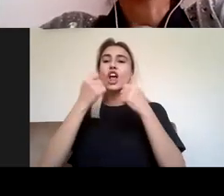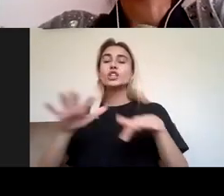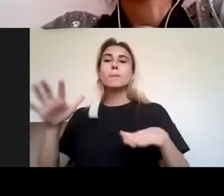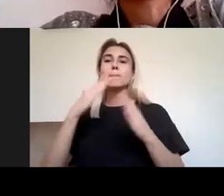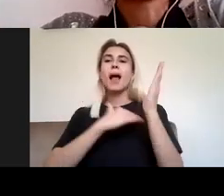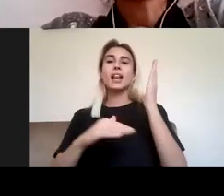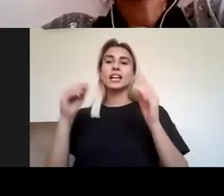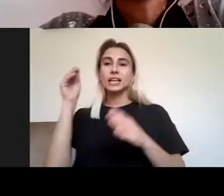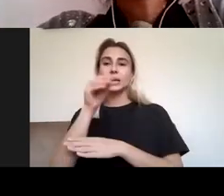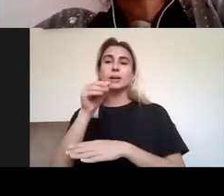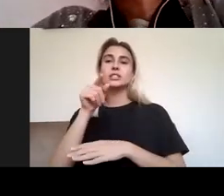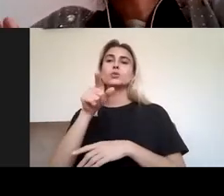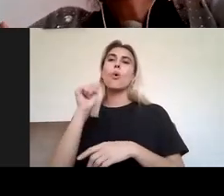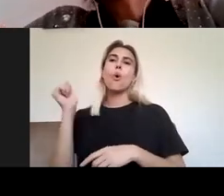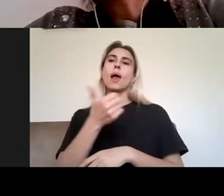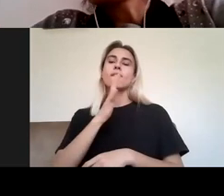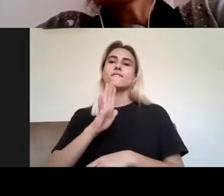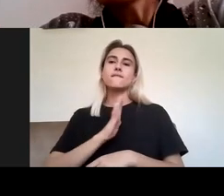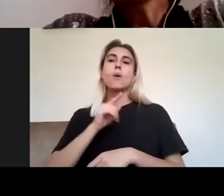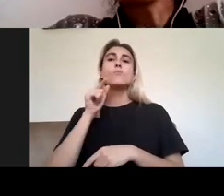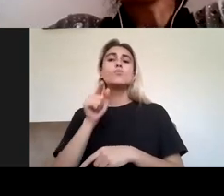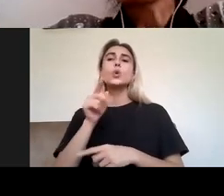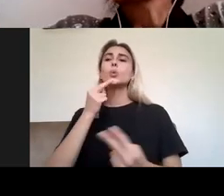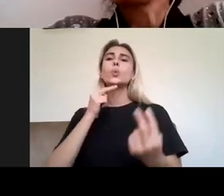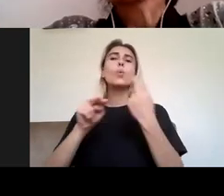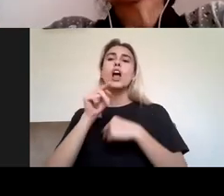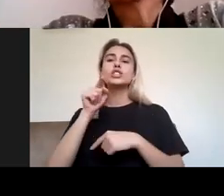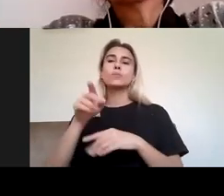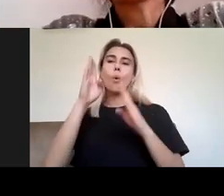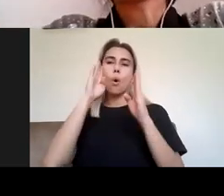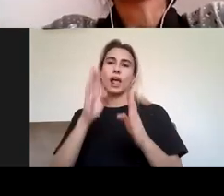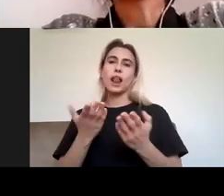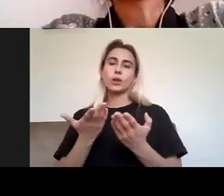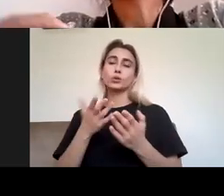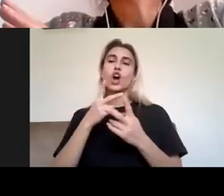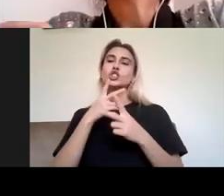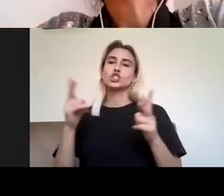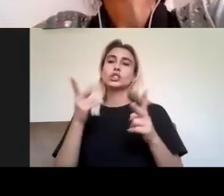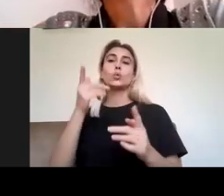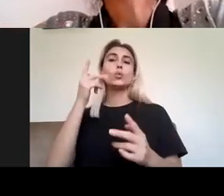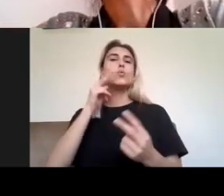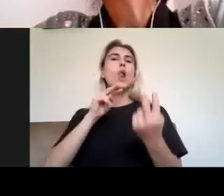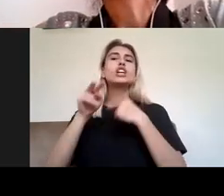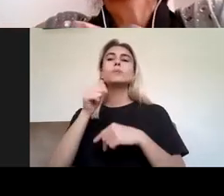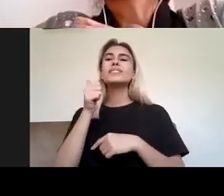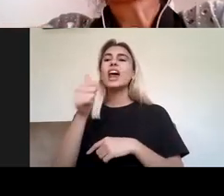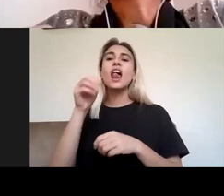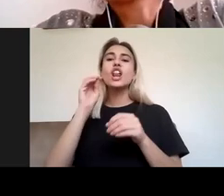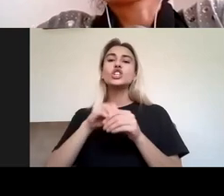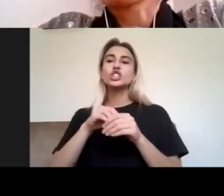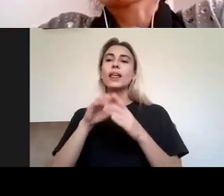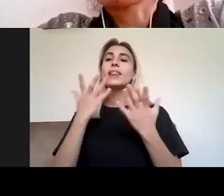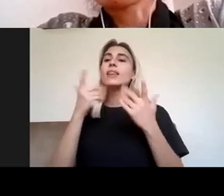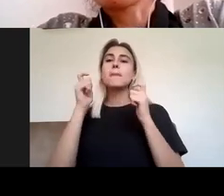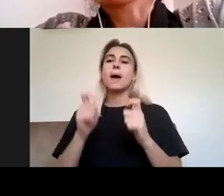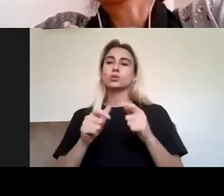olması da çok önem arz ediyor. Şimdi burada tabii biz ulaşım kanalına odaklanıyoruz açıkçası. Ulaşım kanalı içerisinde peki nerede